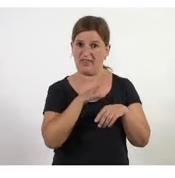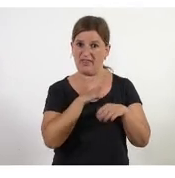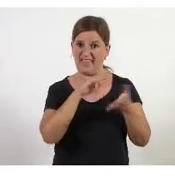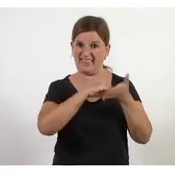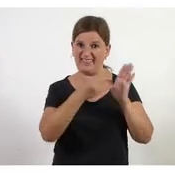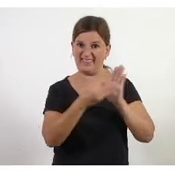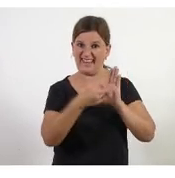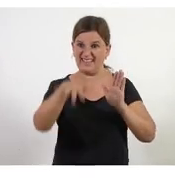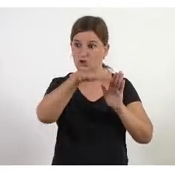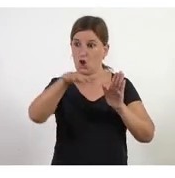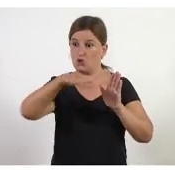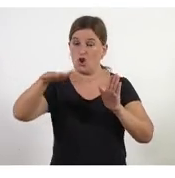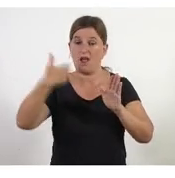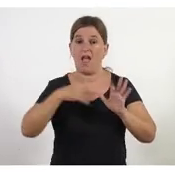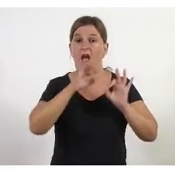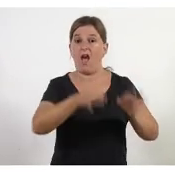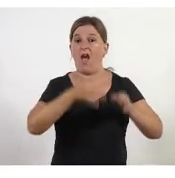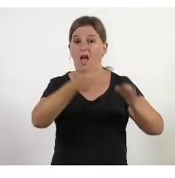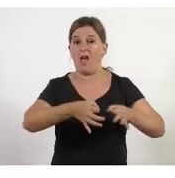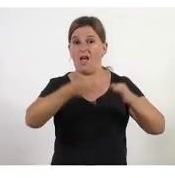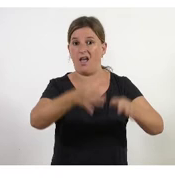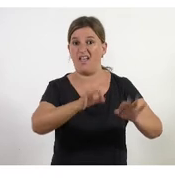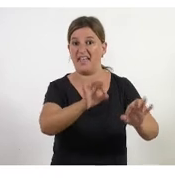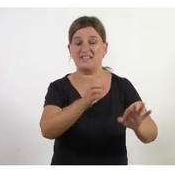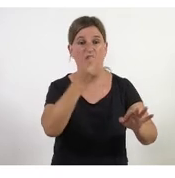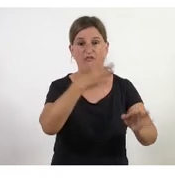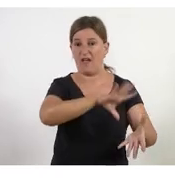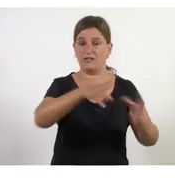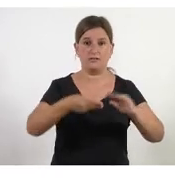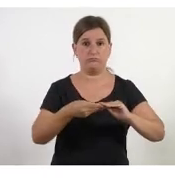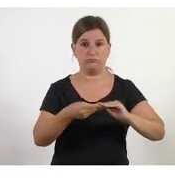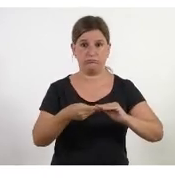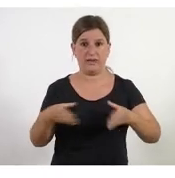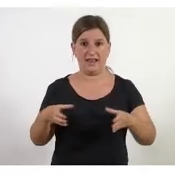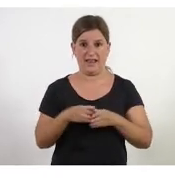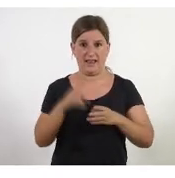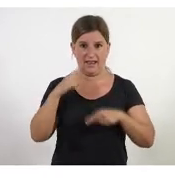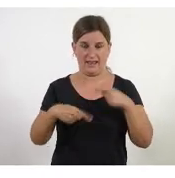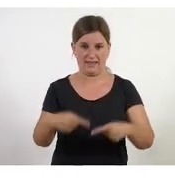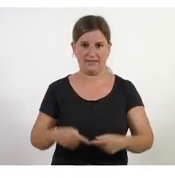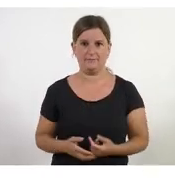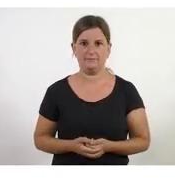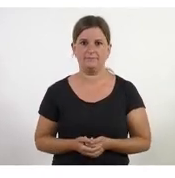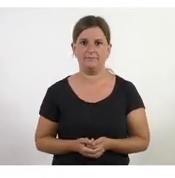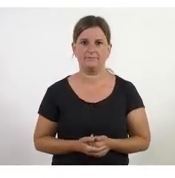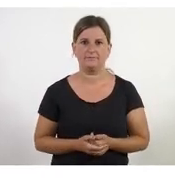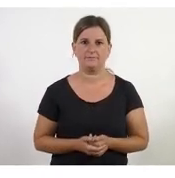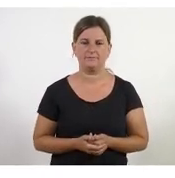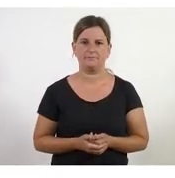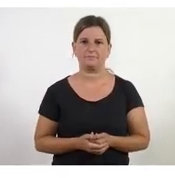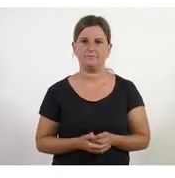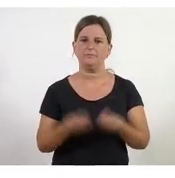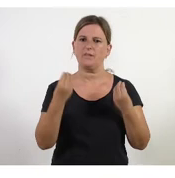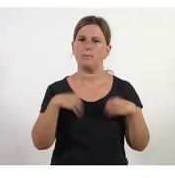zona ja venien treballant així i ha sigut molt fàcil per ells integrar-ho en el seu dia a dia. És una entitat